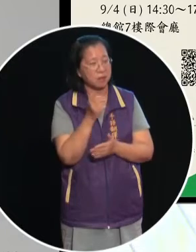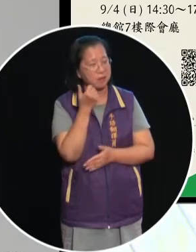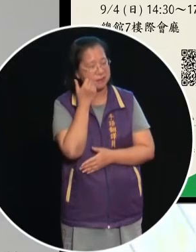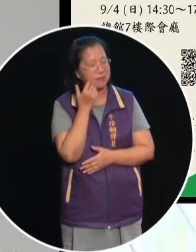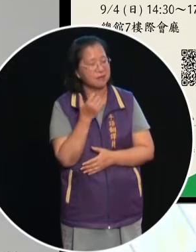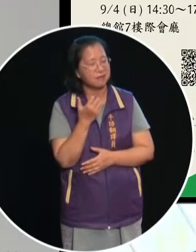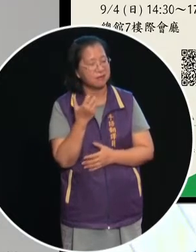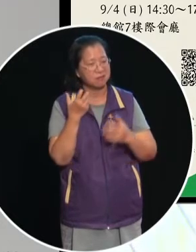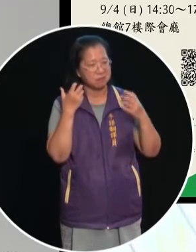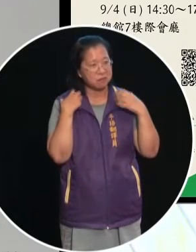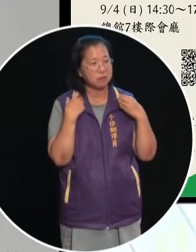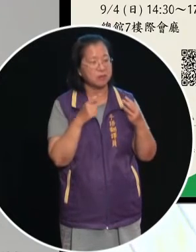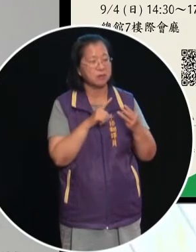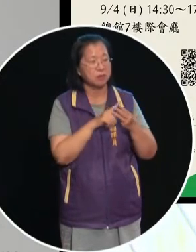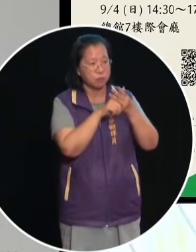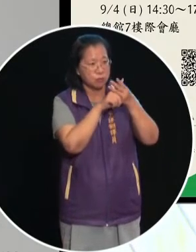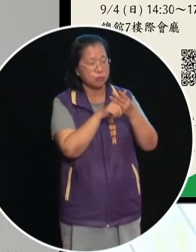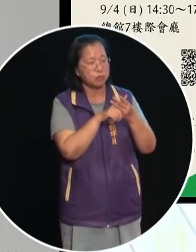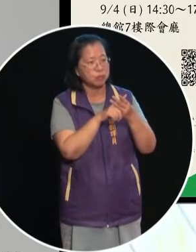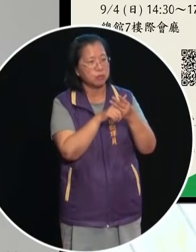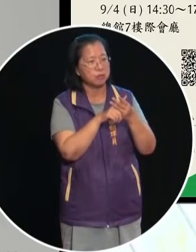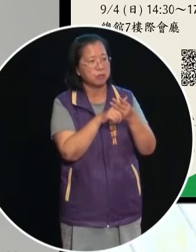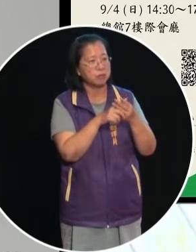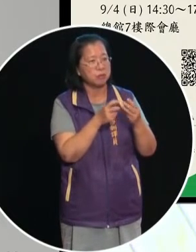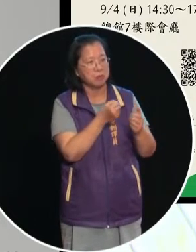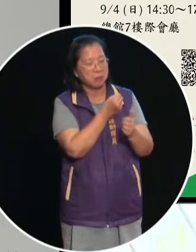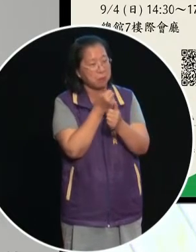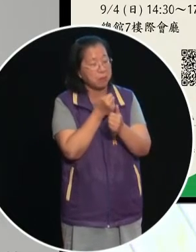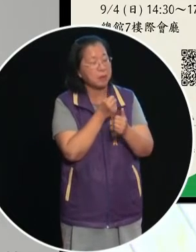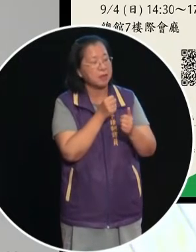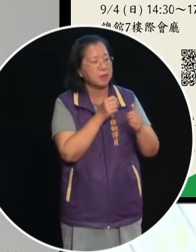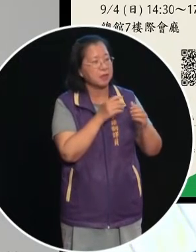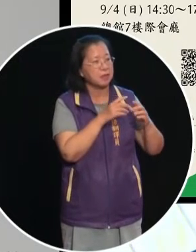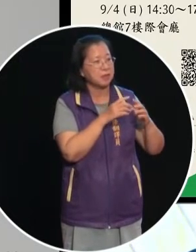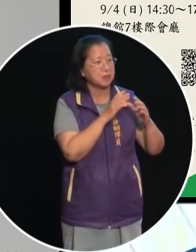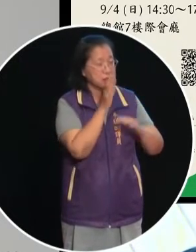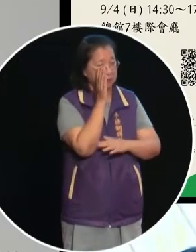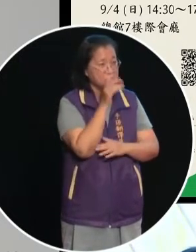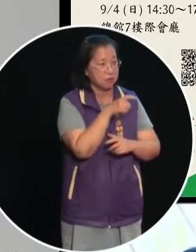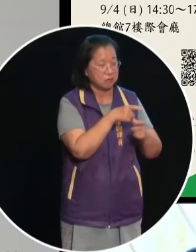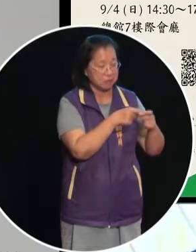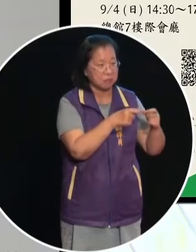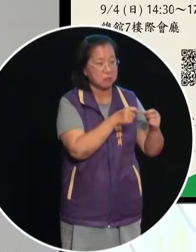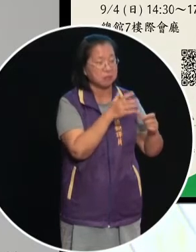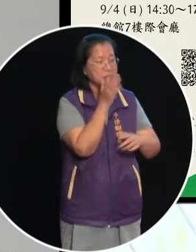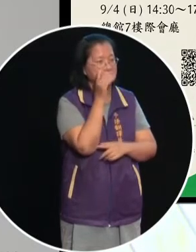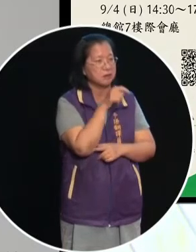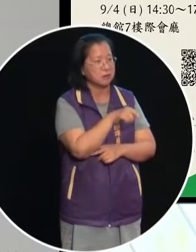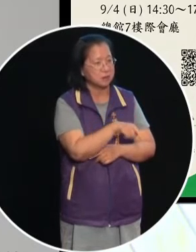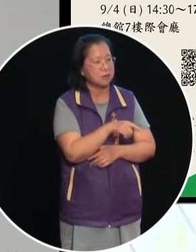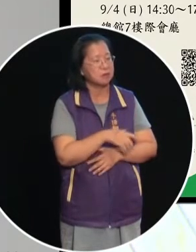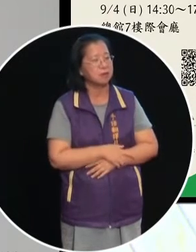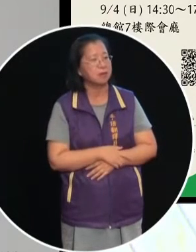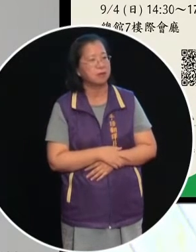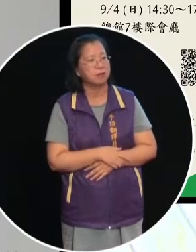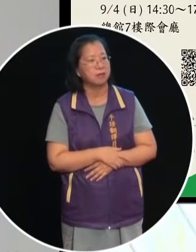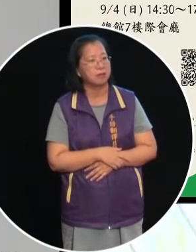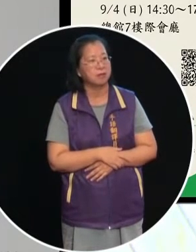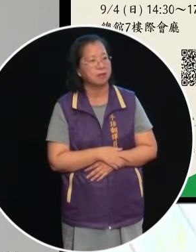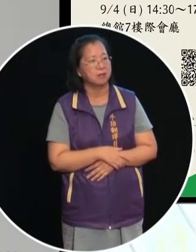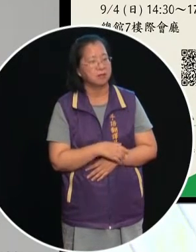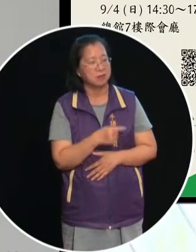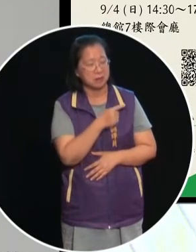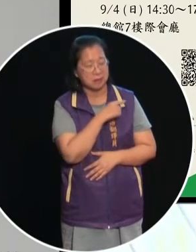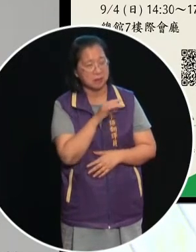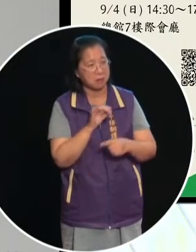主导日本政府，目前真的是很难看得出来。安倍派有可能也恢复，也有岸田政府有可能就是更